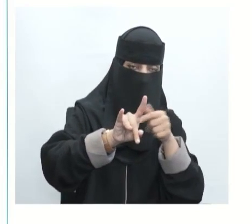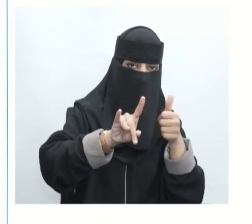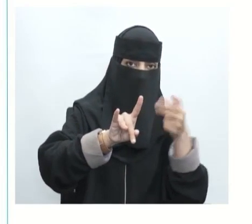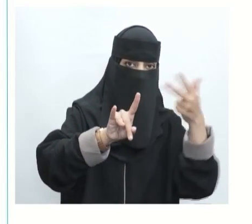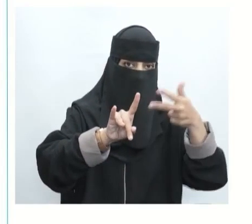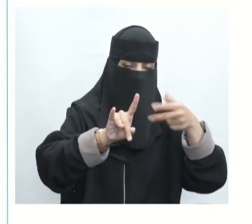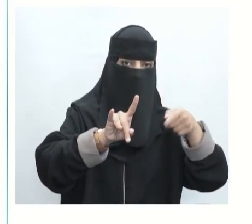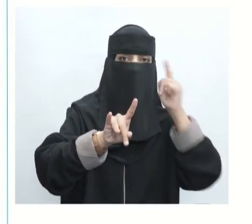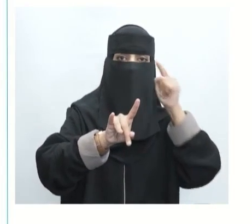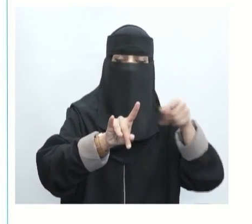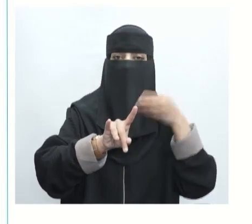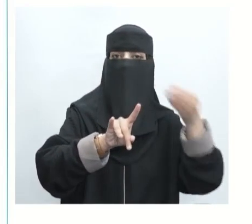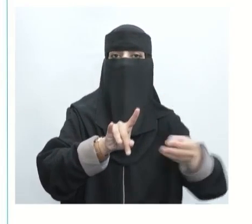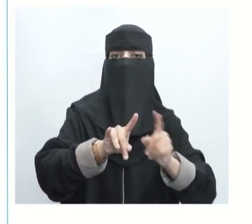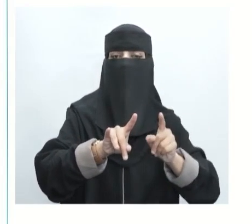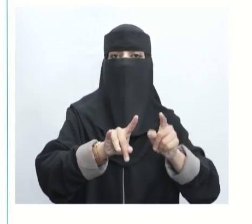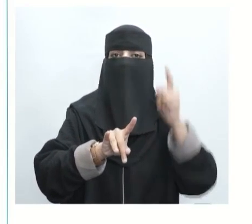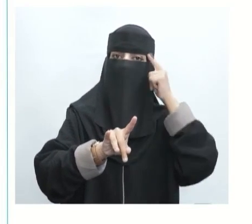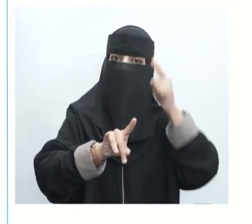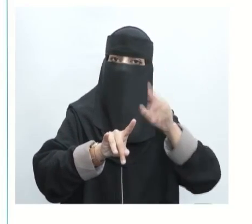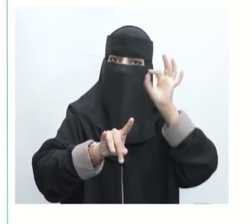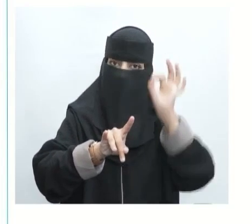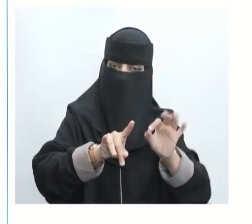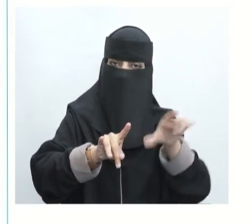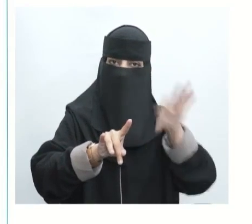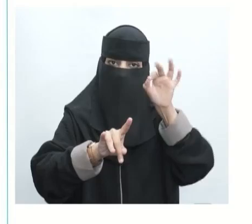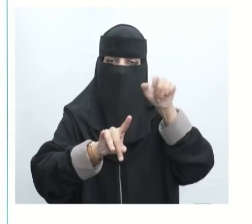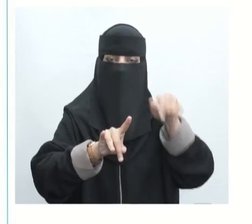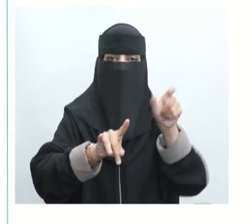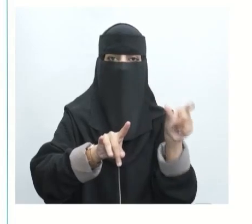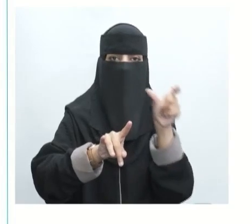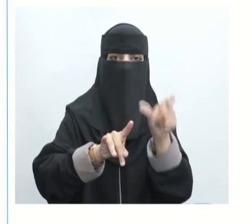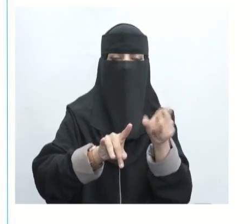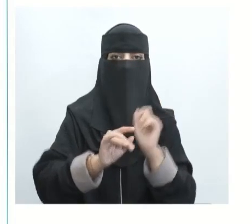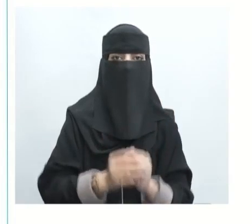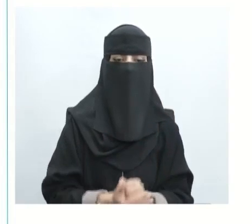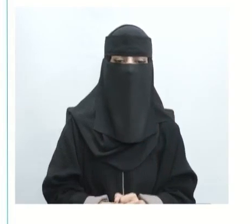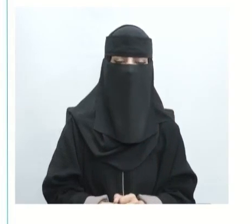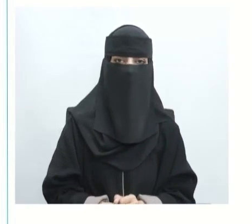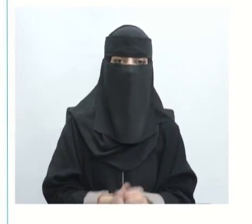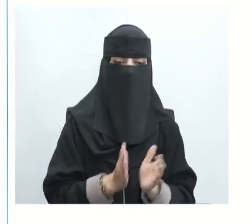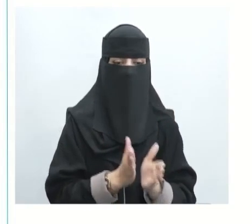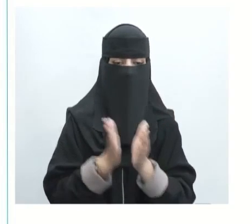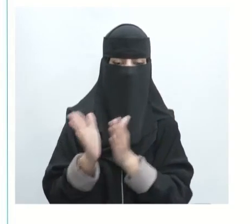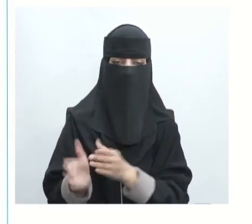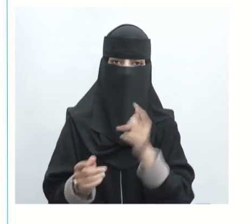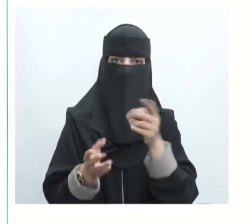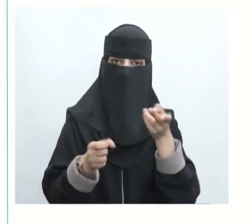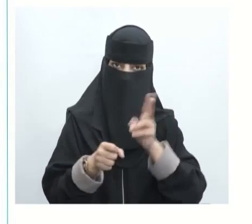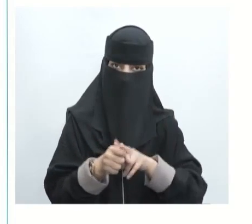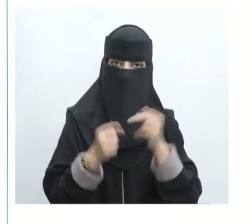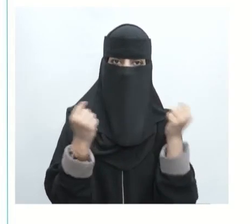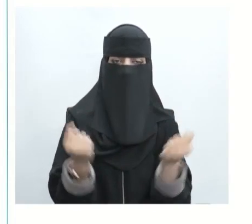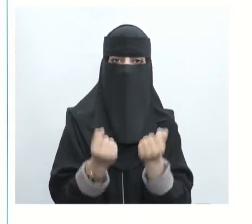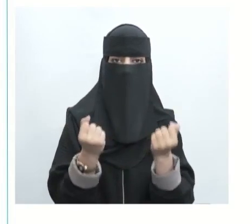بعد إلا أو غير أو سوى من حكم ما قبلها. ننطلق لنطبق